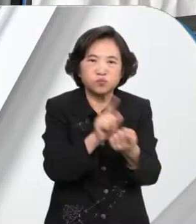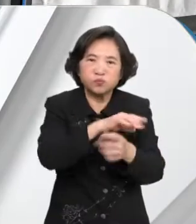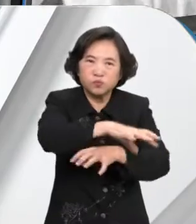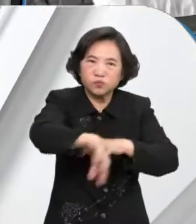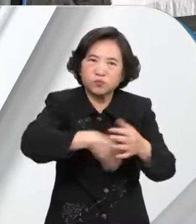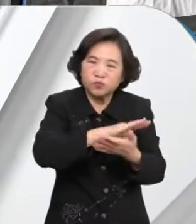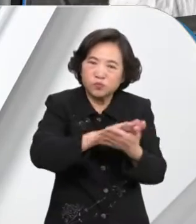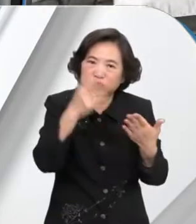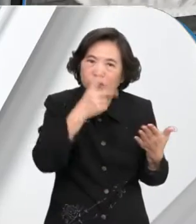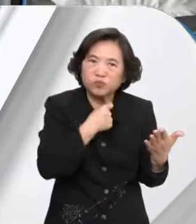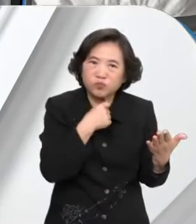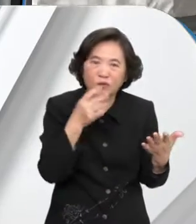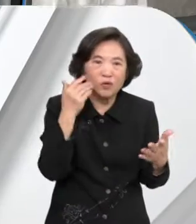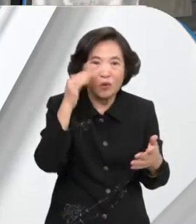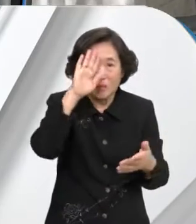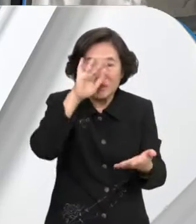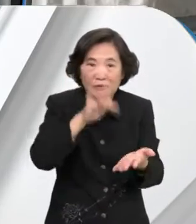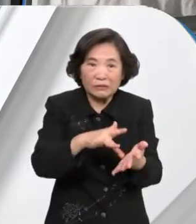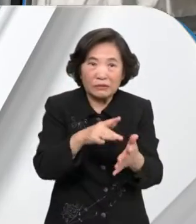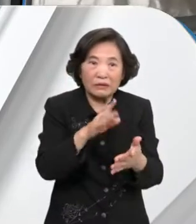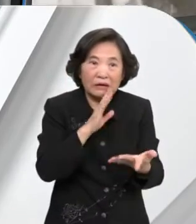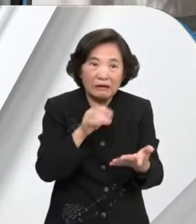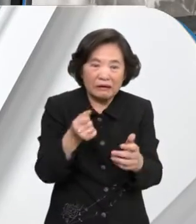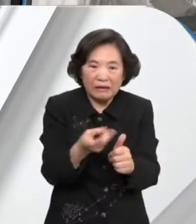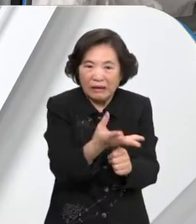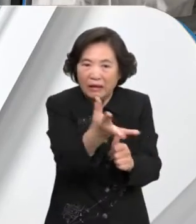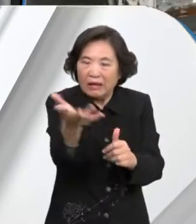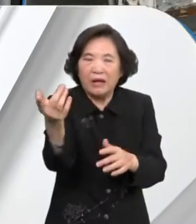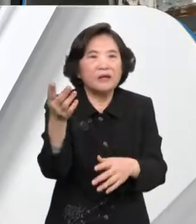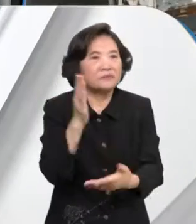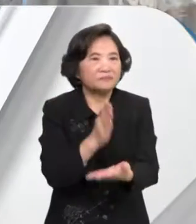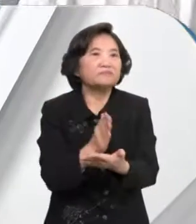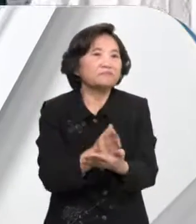管理，避免病毒有机会传过来。